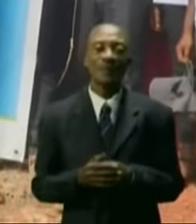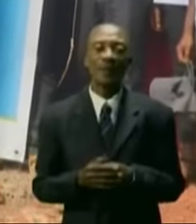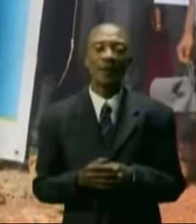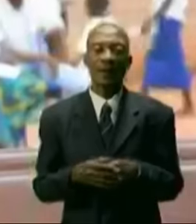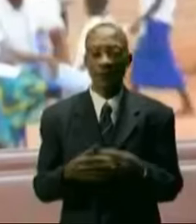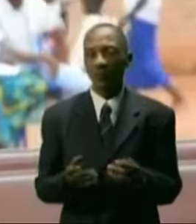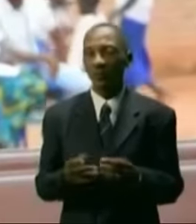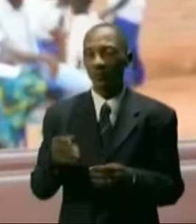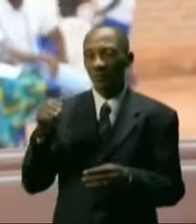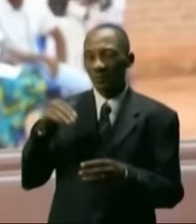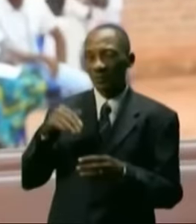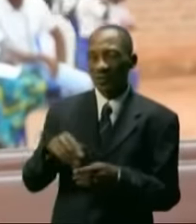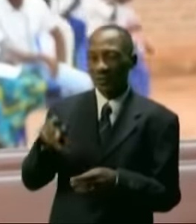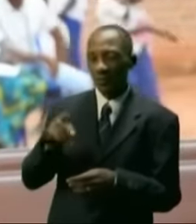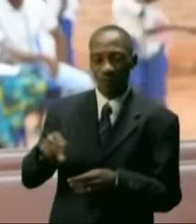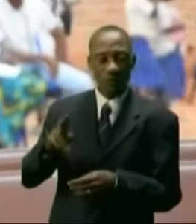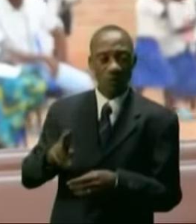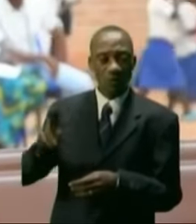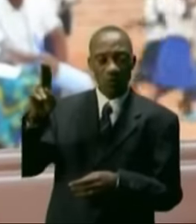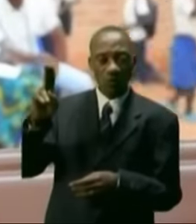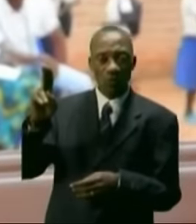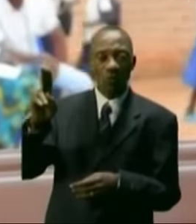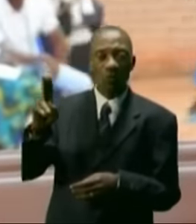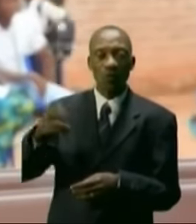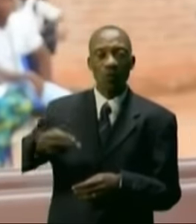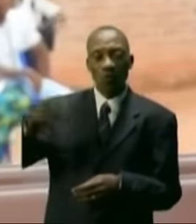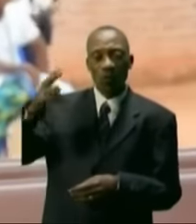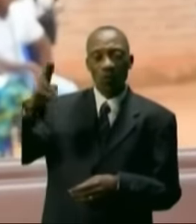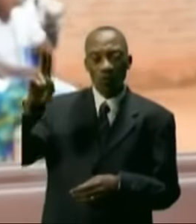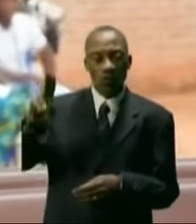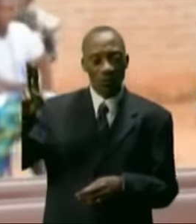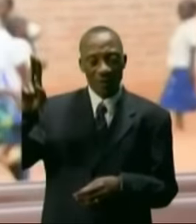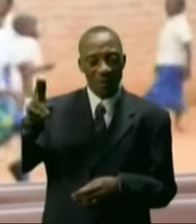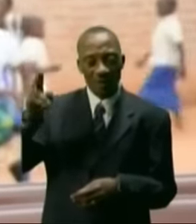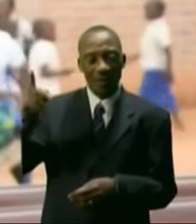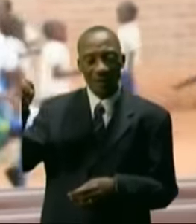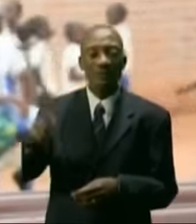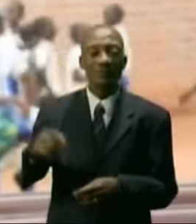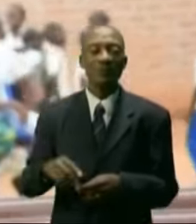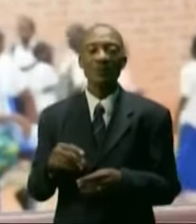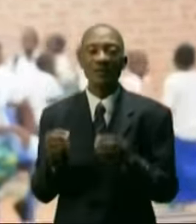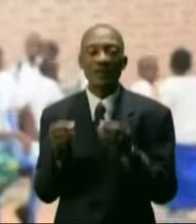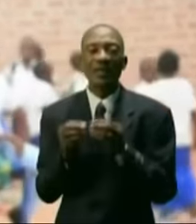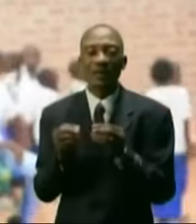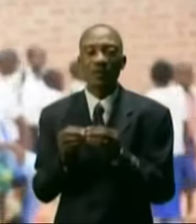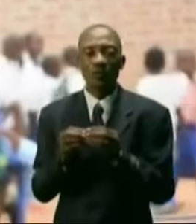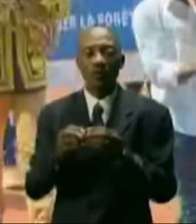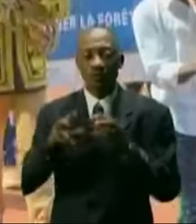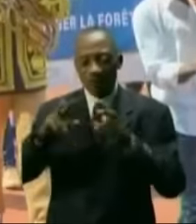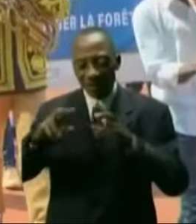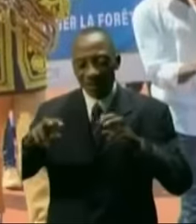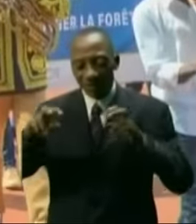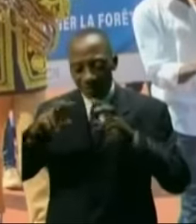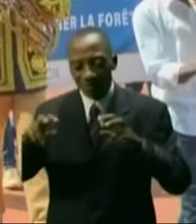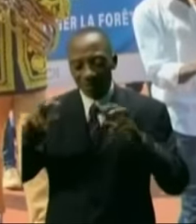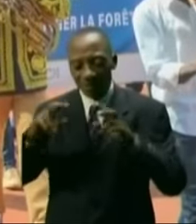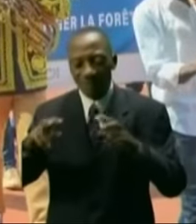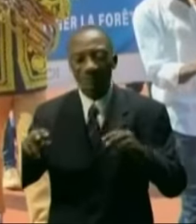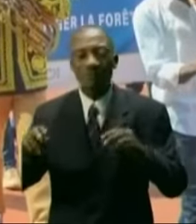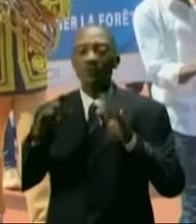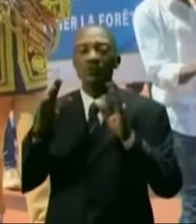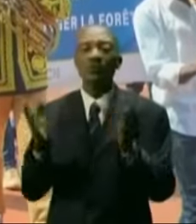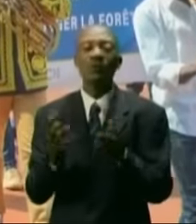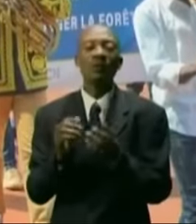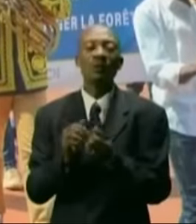des communications prévoient la sensibilisation d'environ 300 000 personnes cibles sur diverses thématiques liées